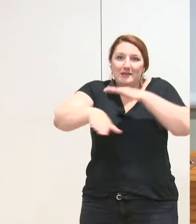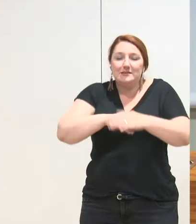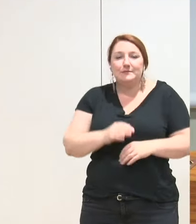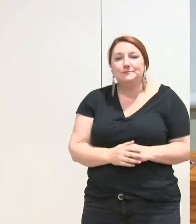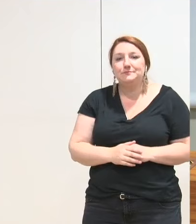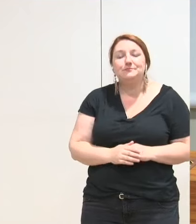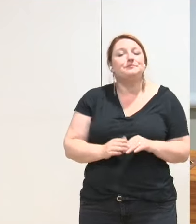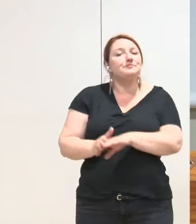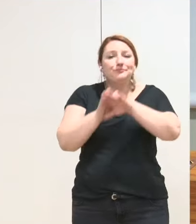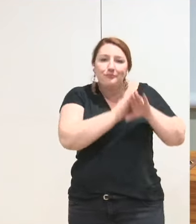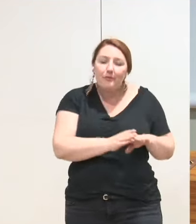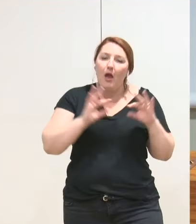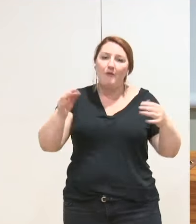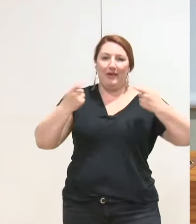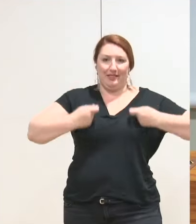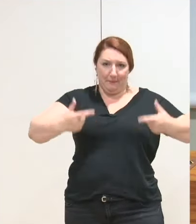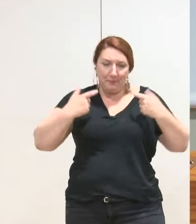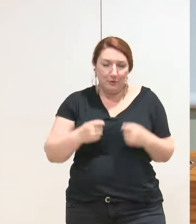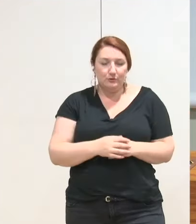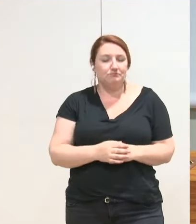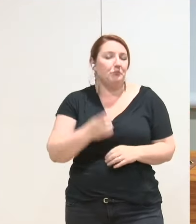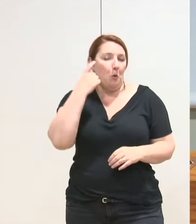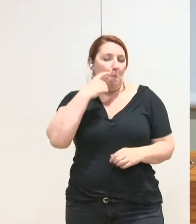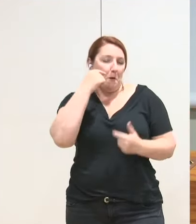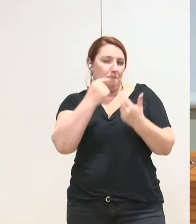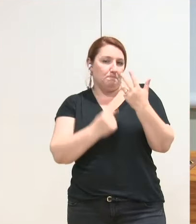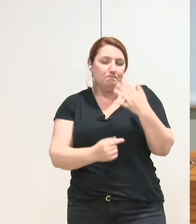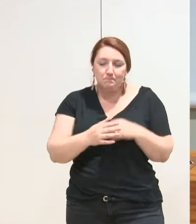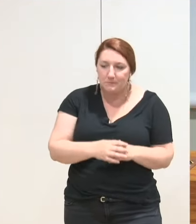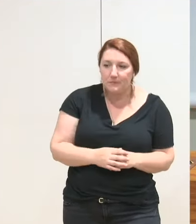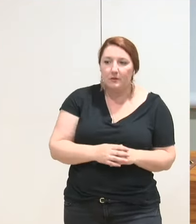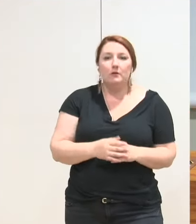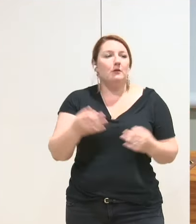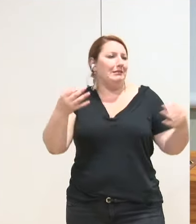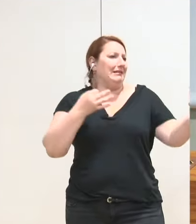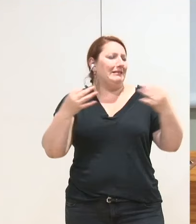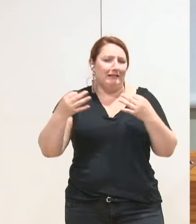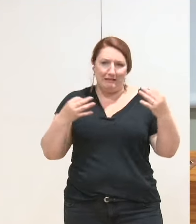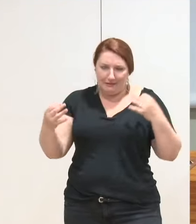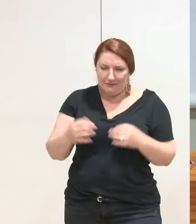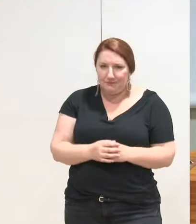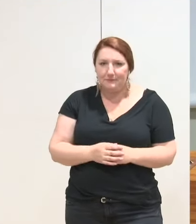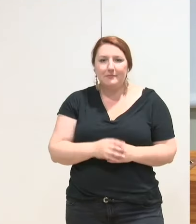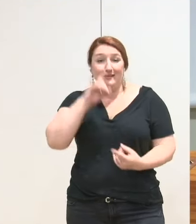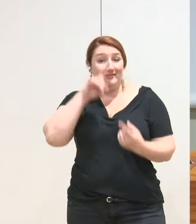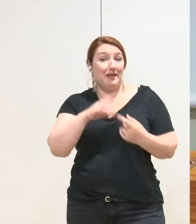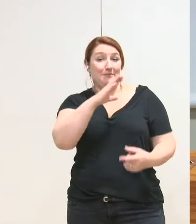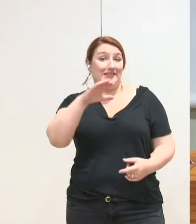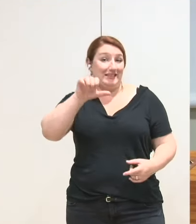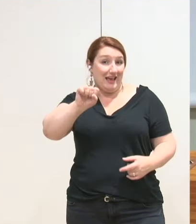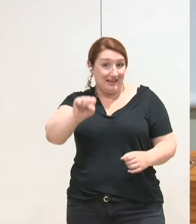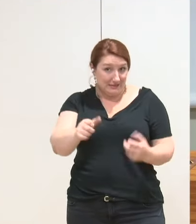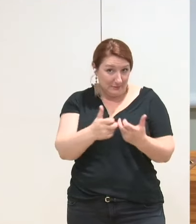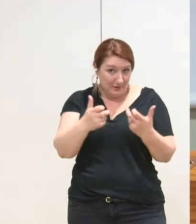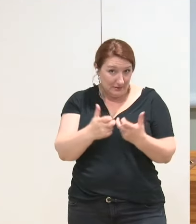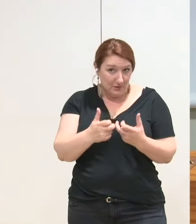qui concernent maintenant les dépenses là aussi quelques remarques un certain nombre de choses ont été dites sur la question du CCS par exemple et sur la